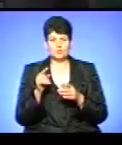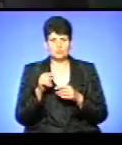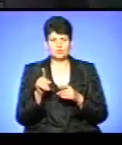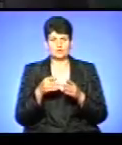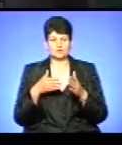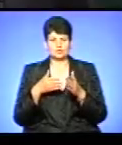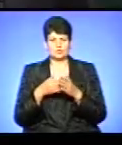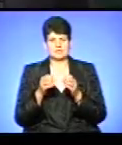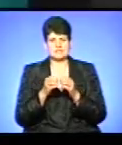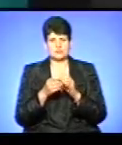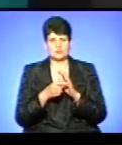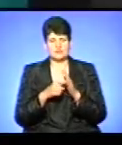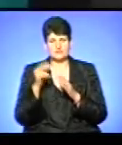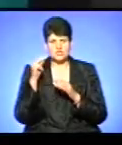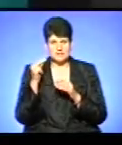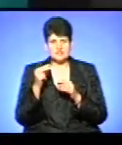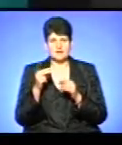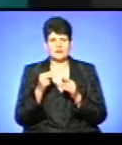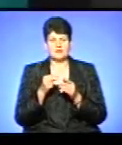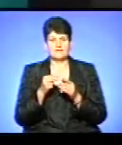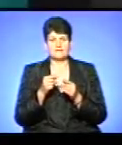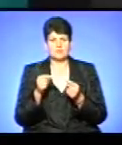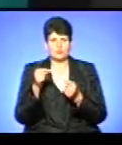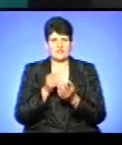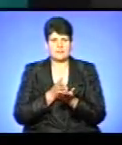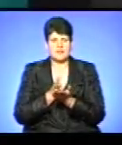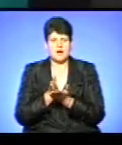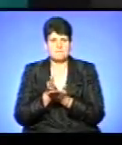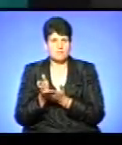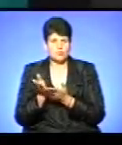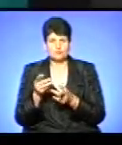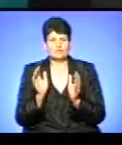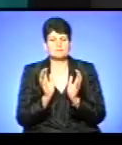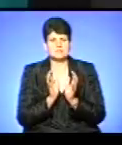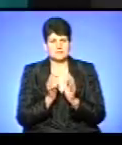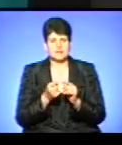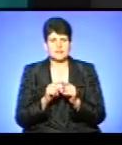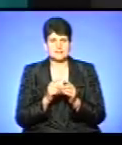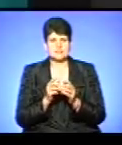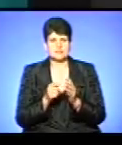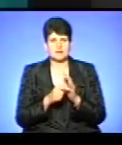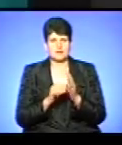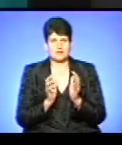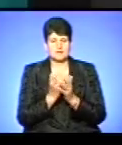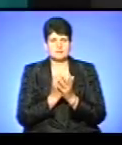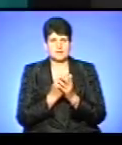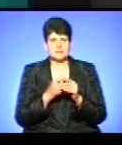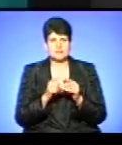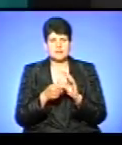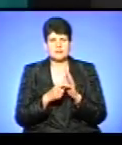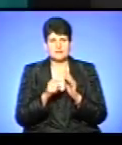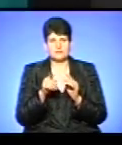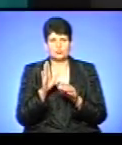до 10-го класу вчилися за відповідним напрямком, тому ми зберегли цей клас. І, відповідно, він